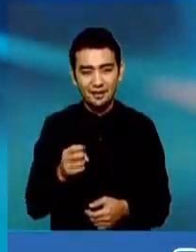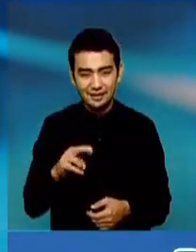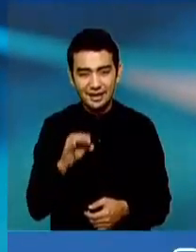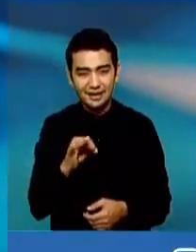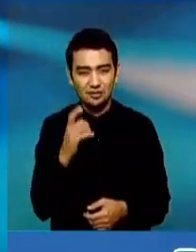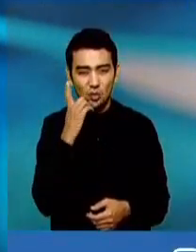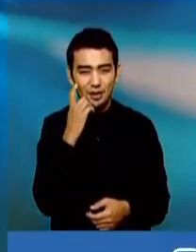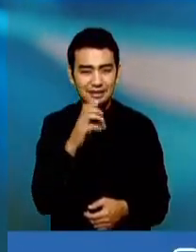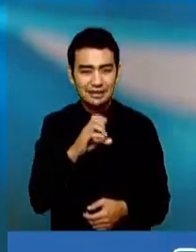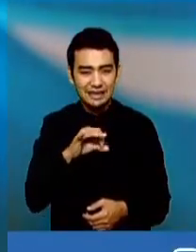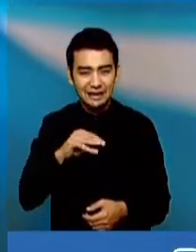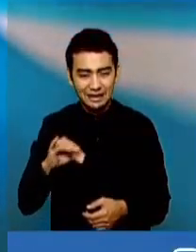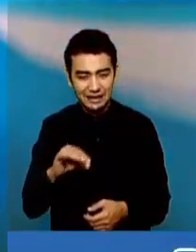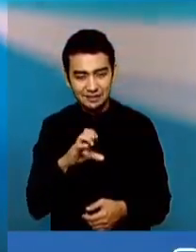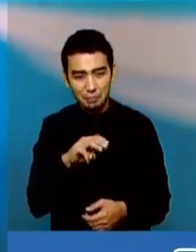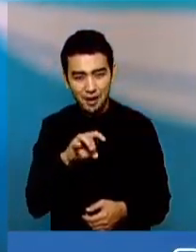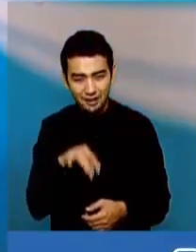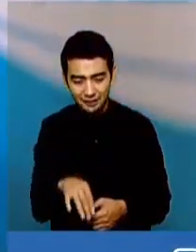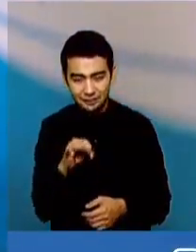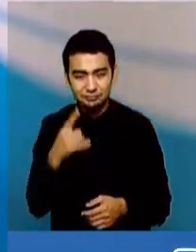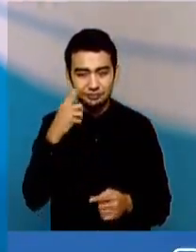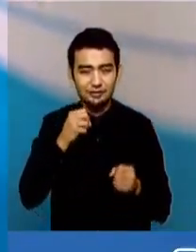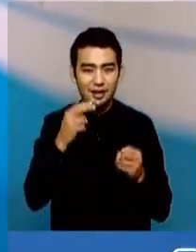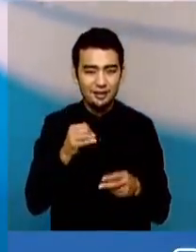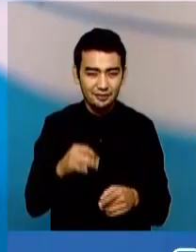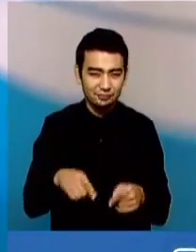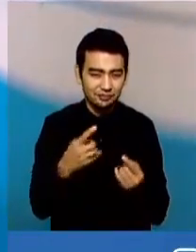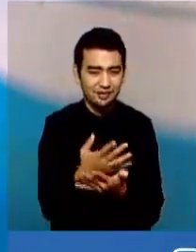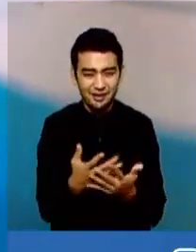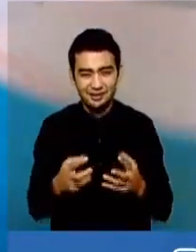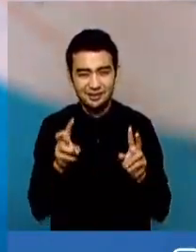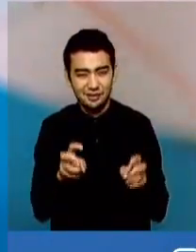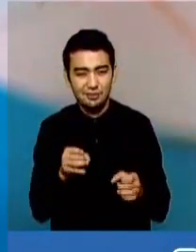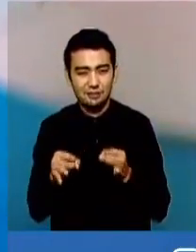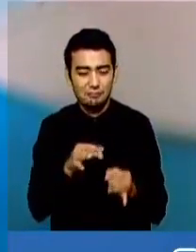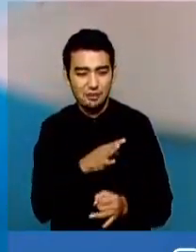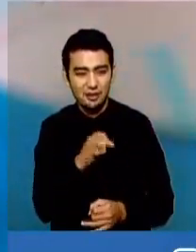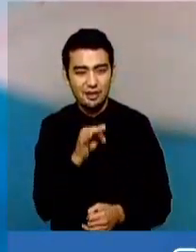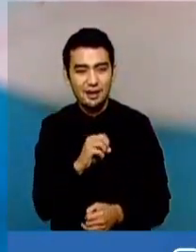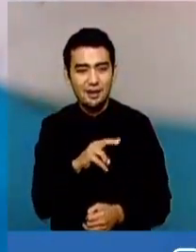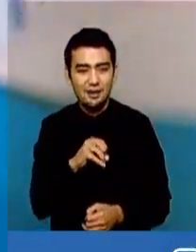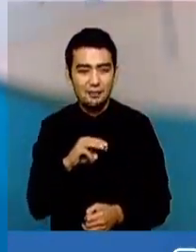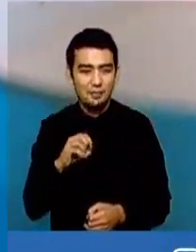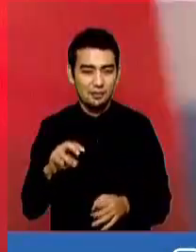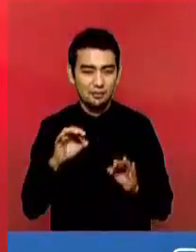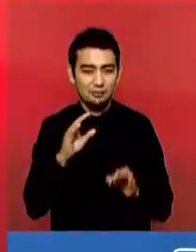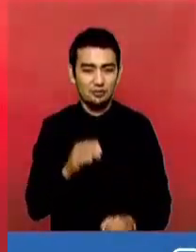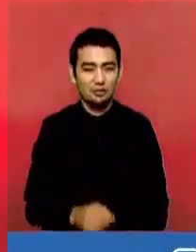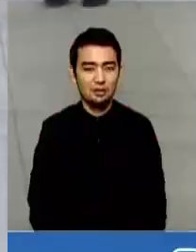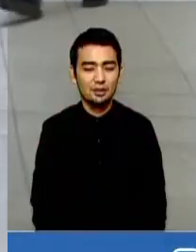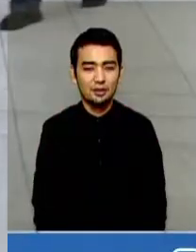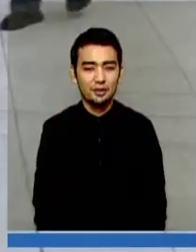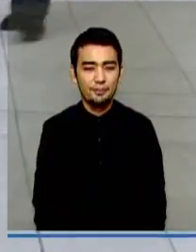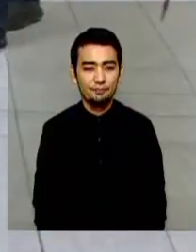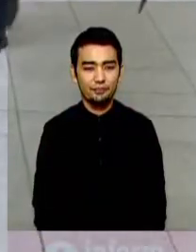Smart City развитие транспортной инфраструктуры мегаполисов и другие актуальные темы яломан райымбеков продолжит тему